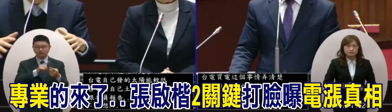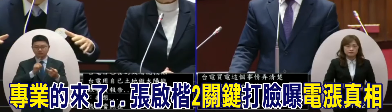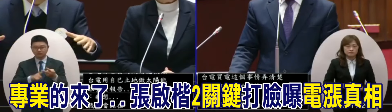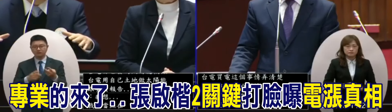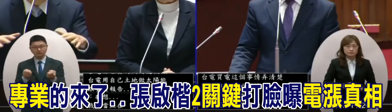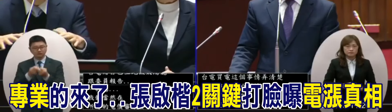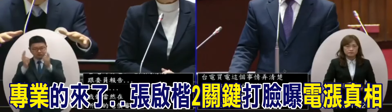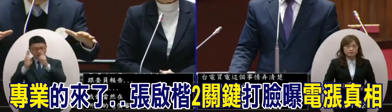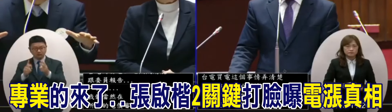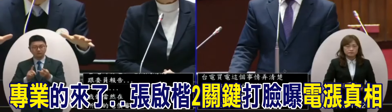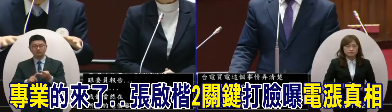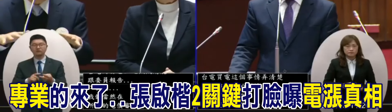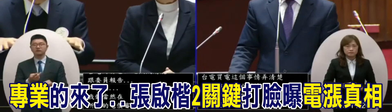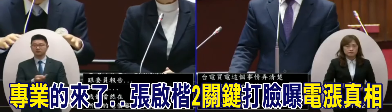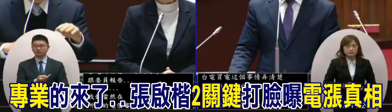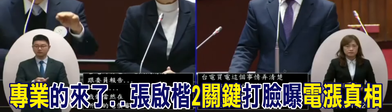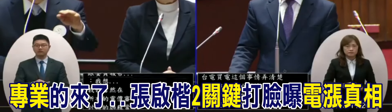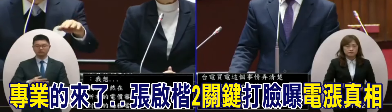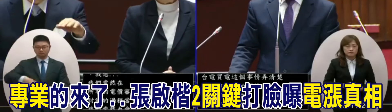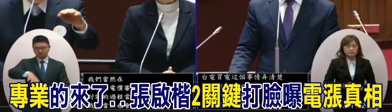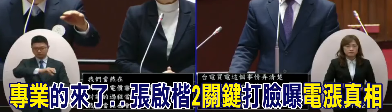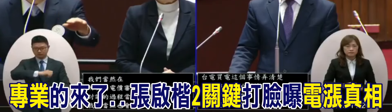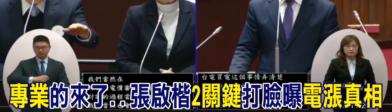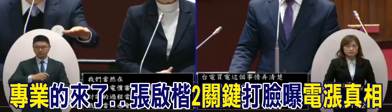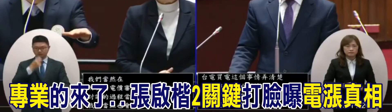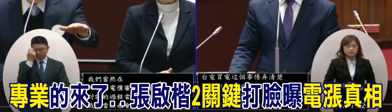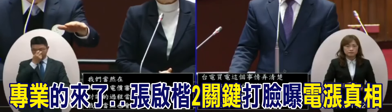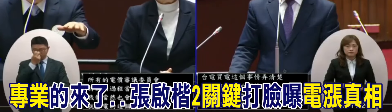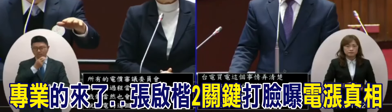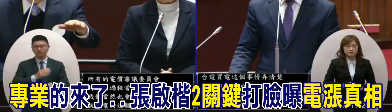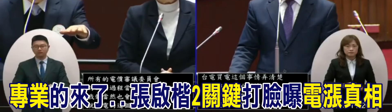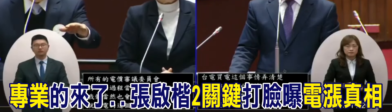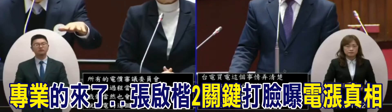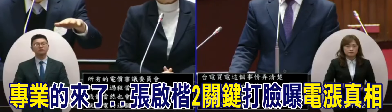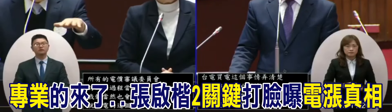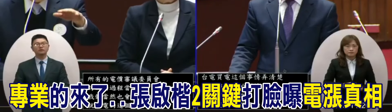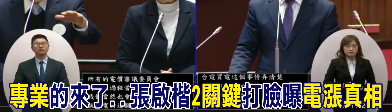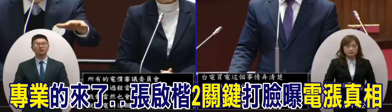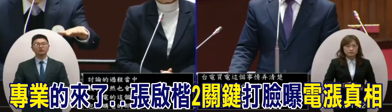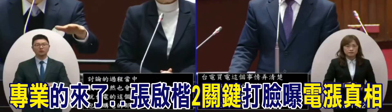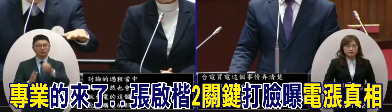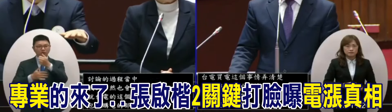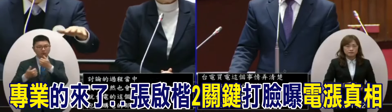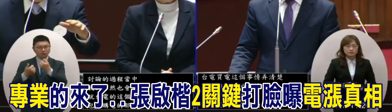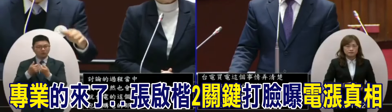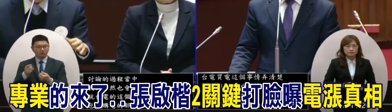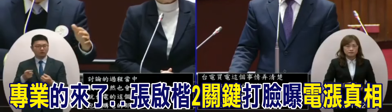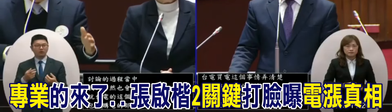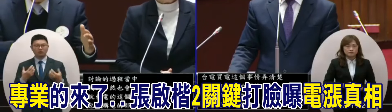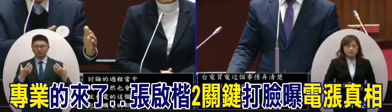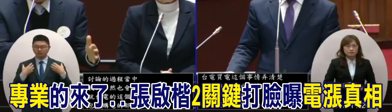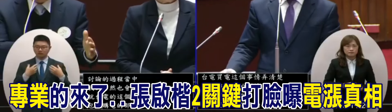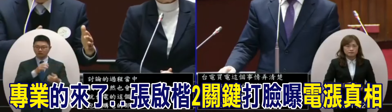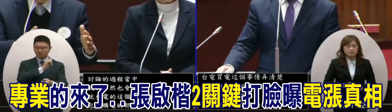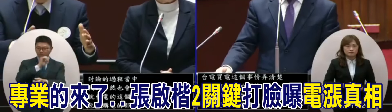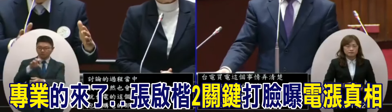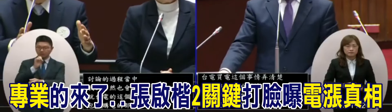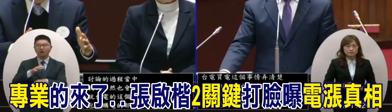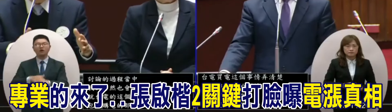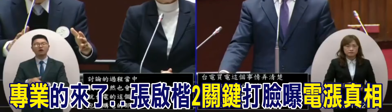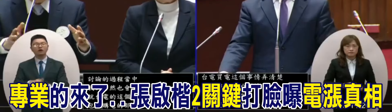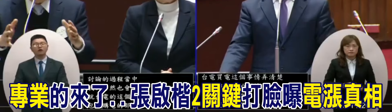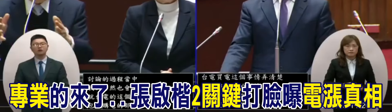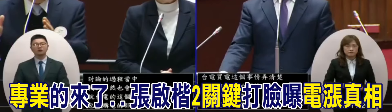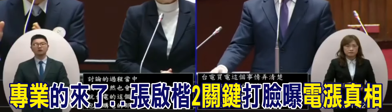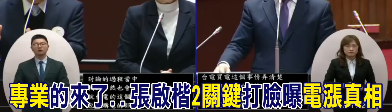的部分，做同盘的检讨，让这一个审议委员会呢来做了解。但是刚才讲的这些